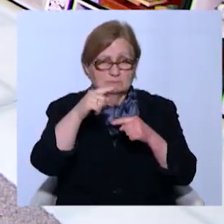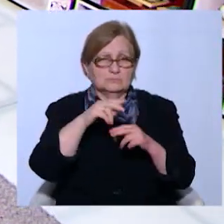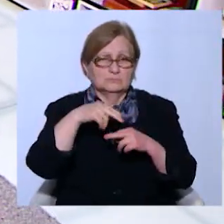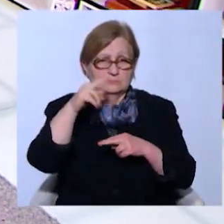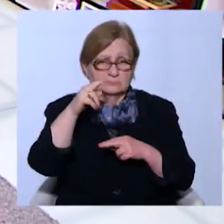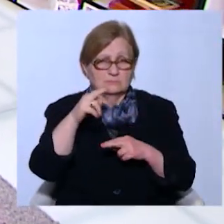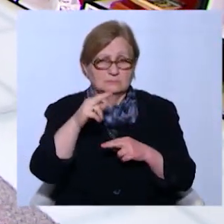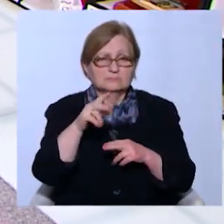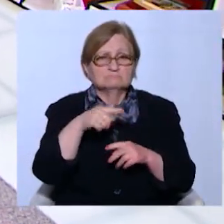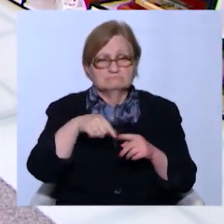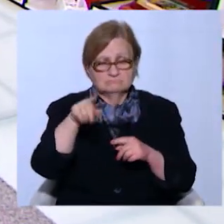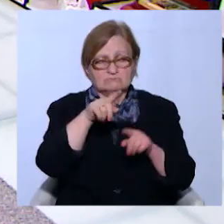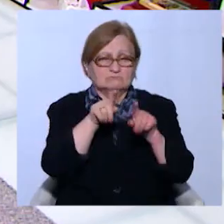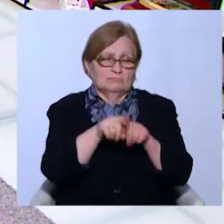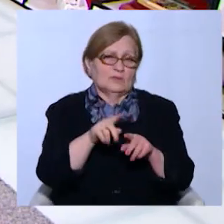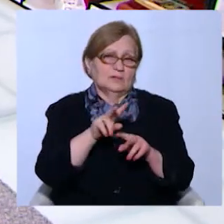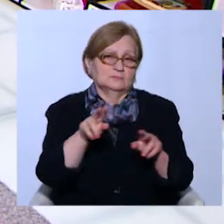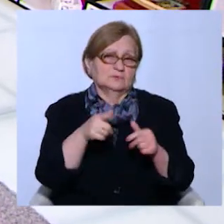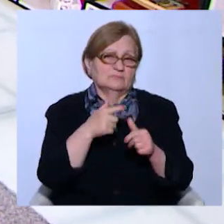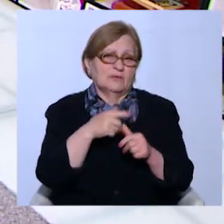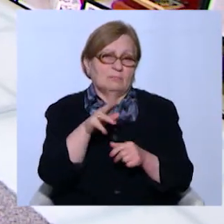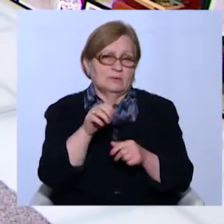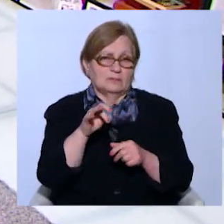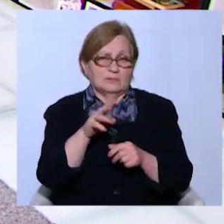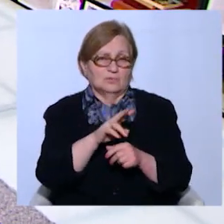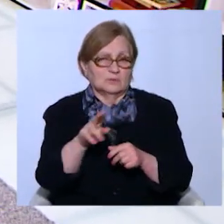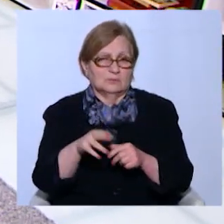რომ ეს 4 კუთხედი არის პარალელოგრამი.